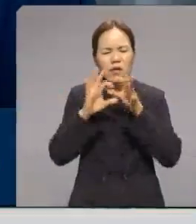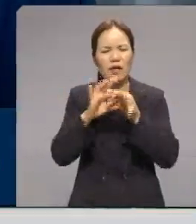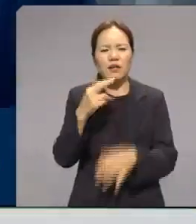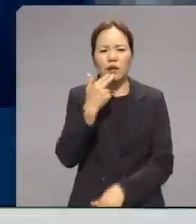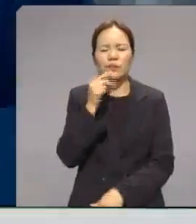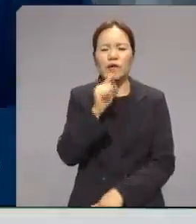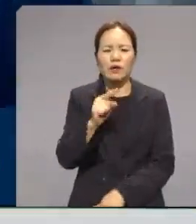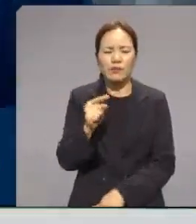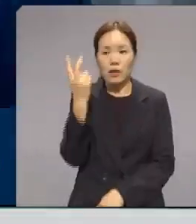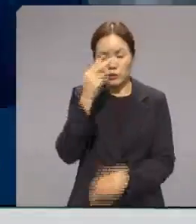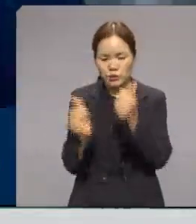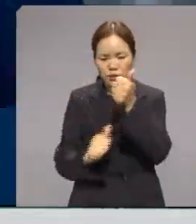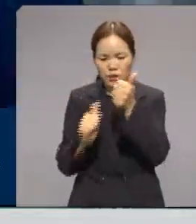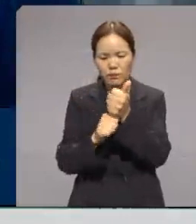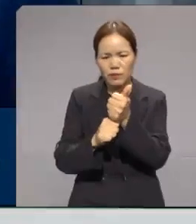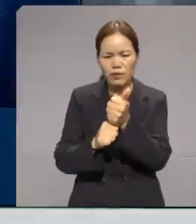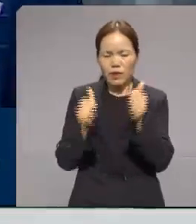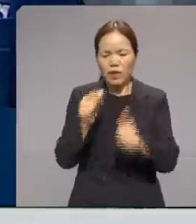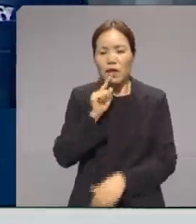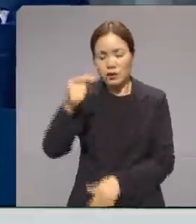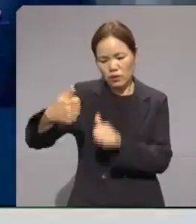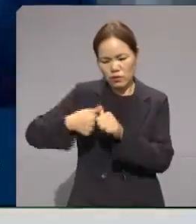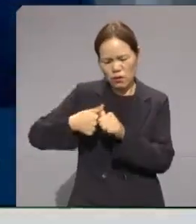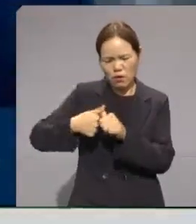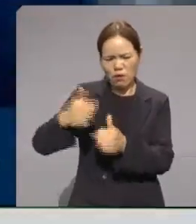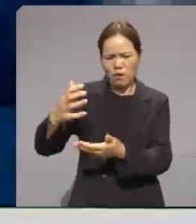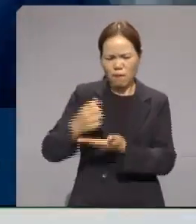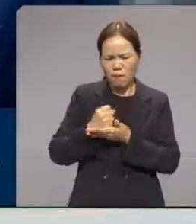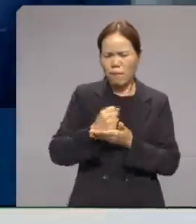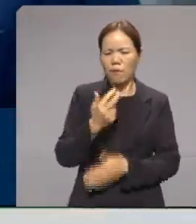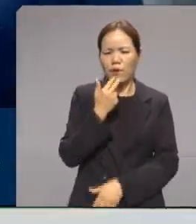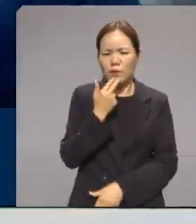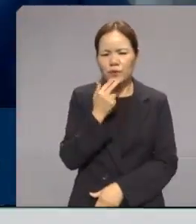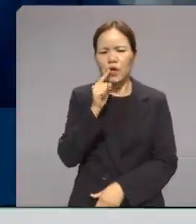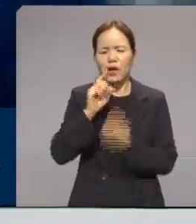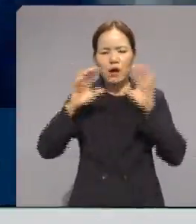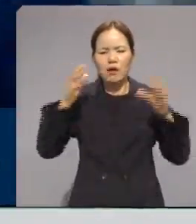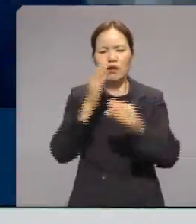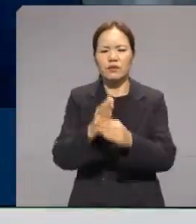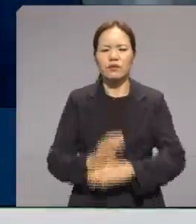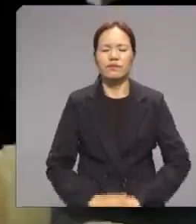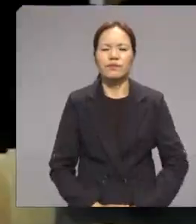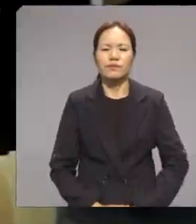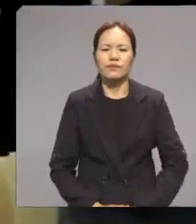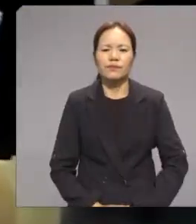전례 없이 수심위의 기소 권고를 받아들이지 않은 것이어서 논란을 빚고 있습니다. 첫 소식 정진호 기자입니다.